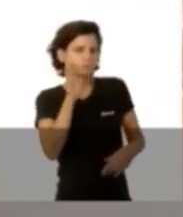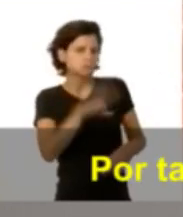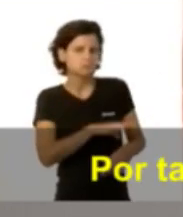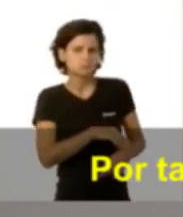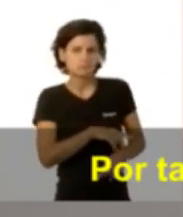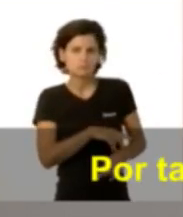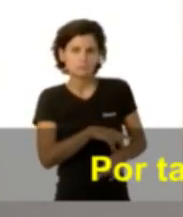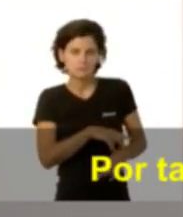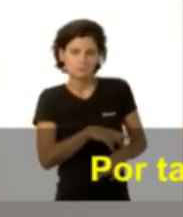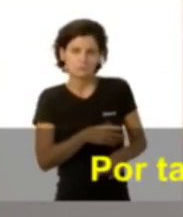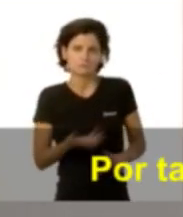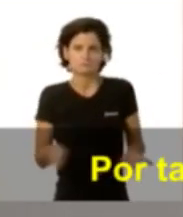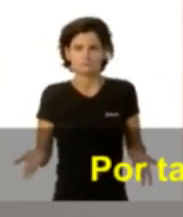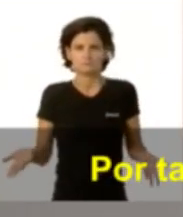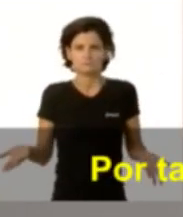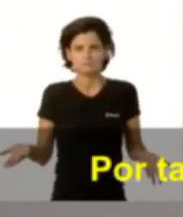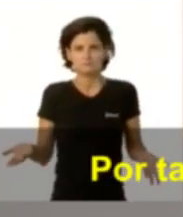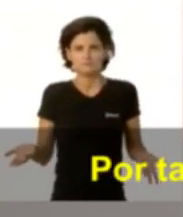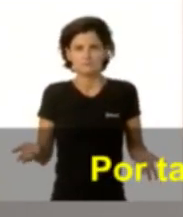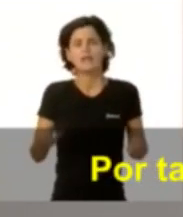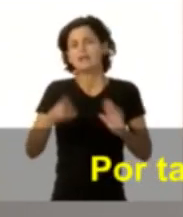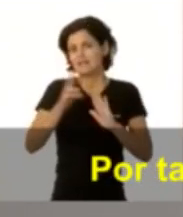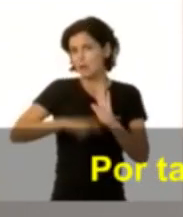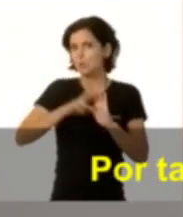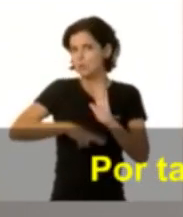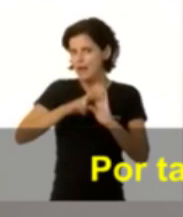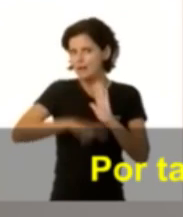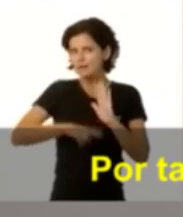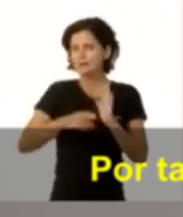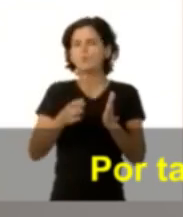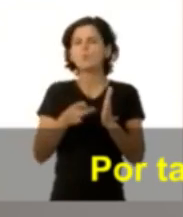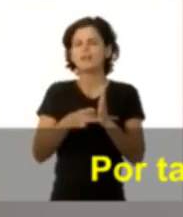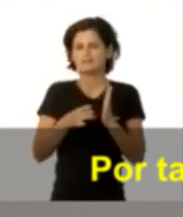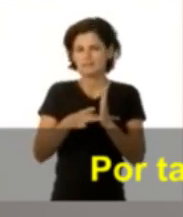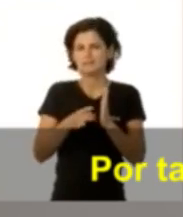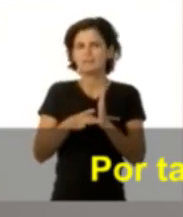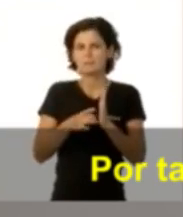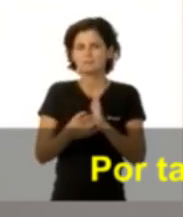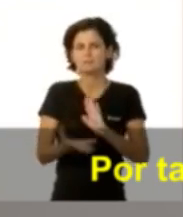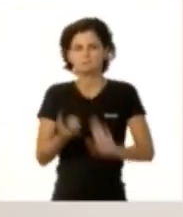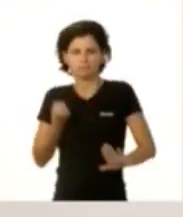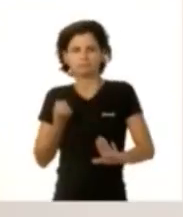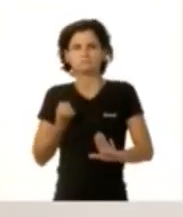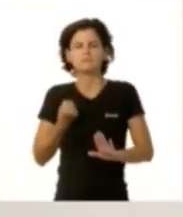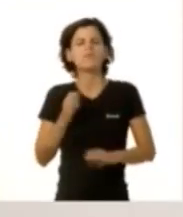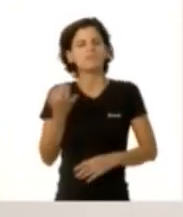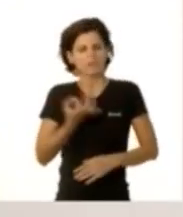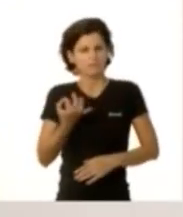qüestió. Per tant, que s'ha de regular qualitativament la contenció, estic completament d'acord.